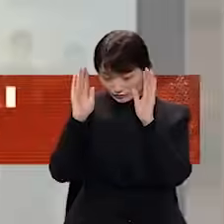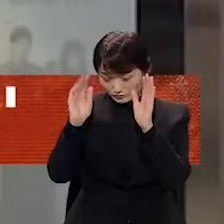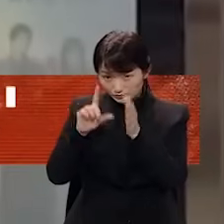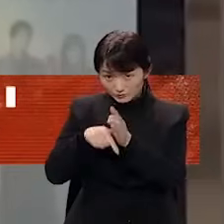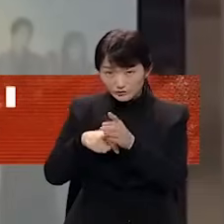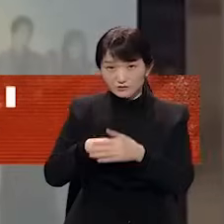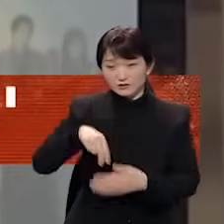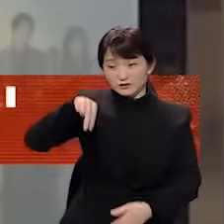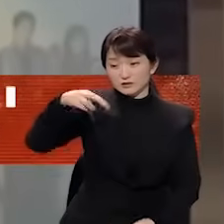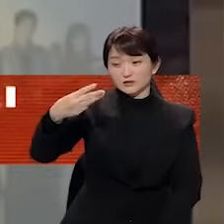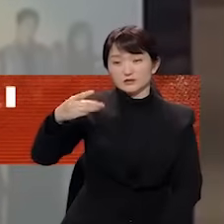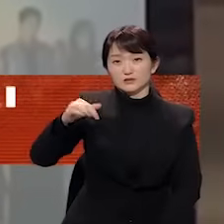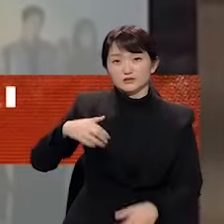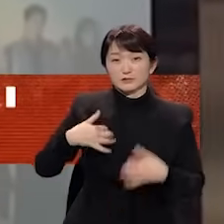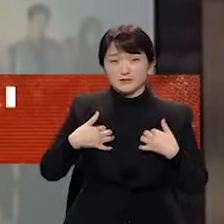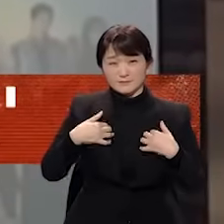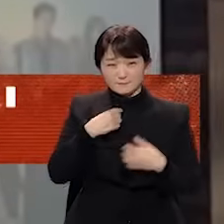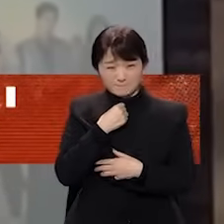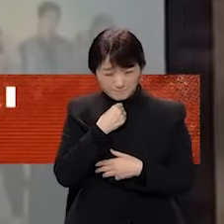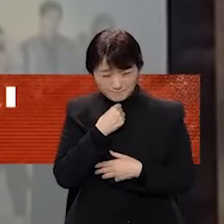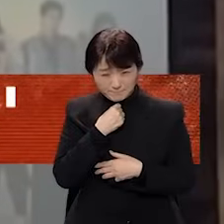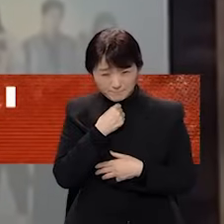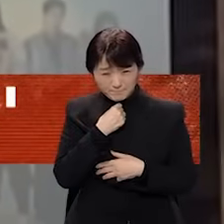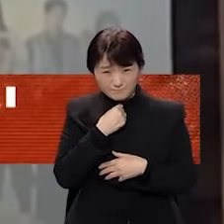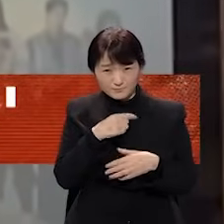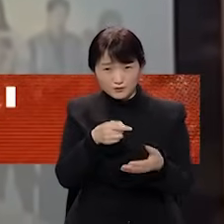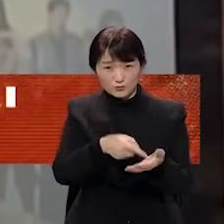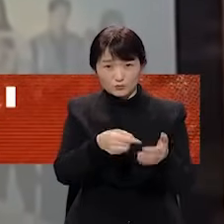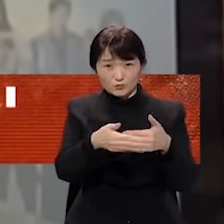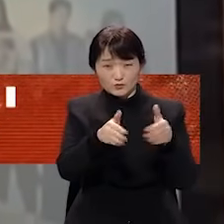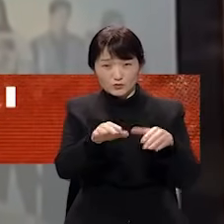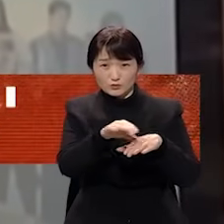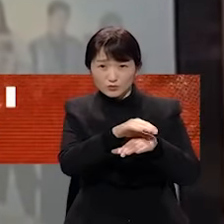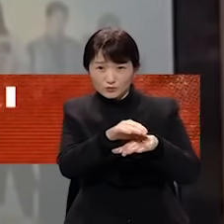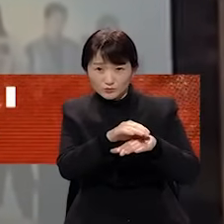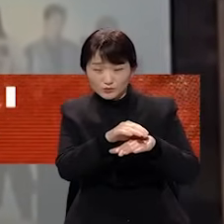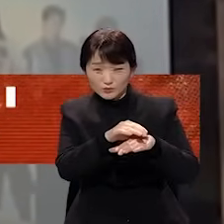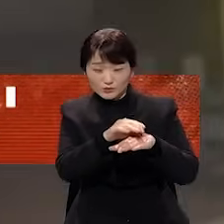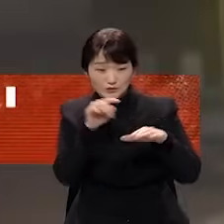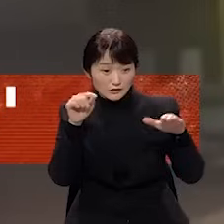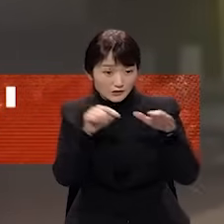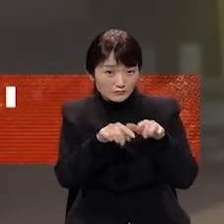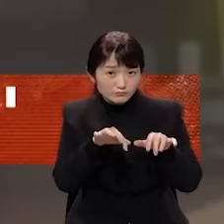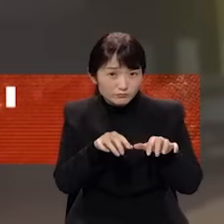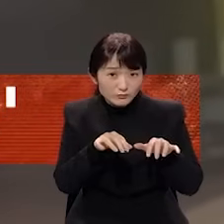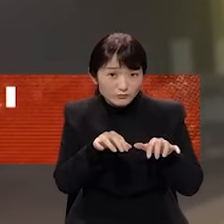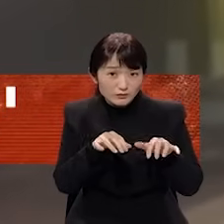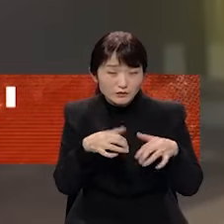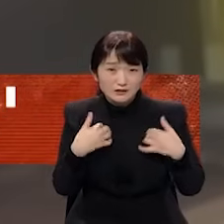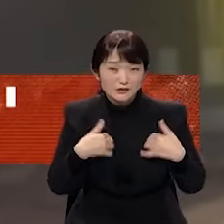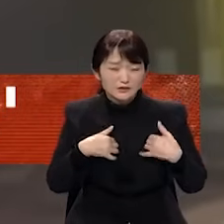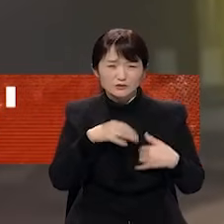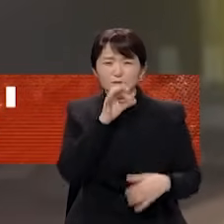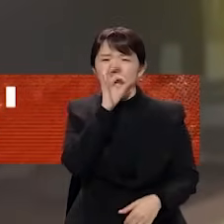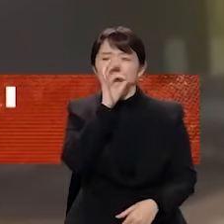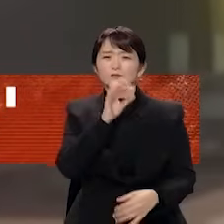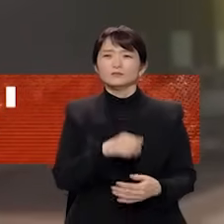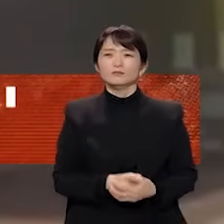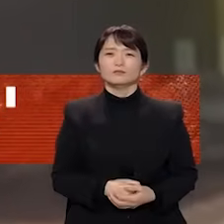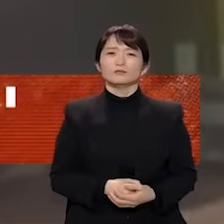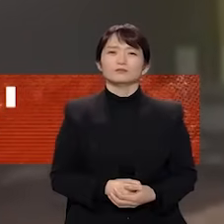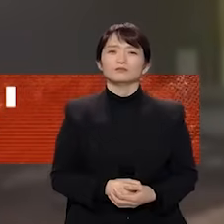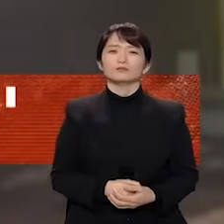고시원 총무 그 컴퓨터는 저러진 않았잖아요 할 수 없고 해서도 안 되고요 PC 방이라는 좋은 곳이